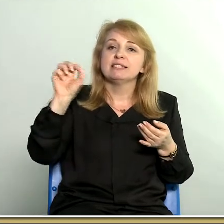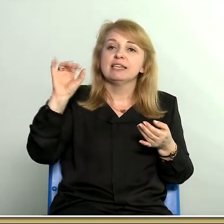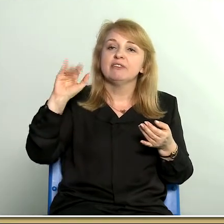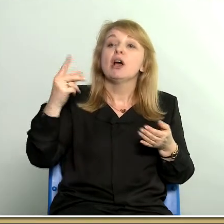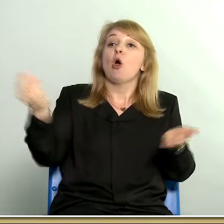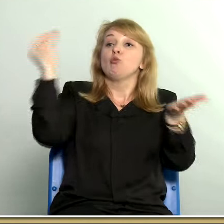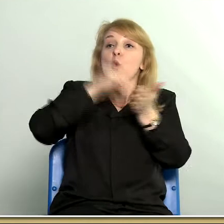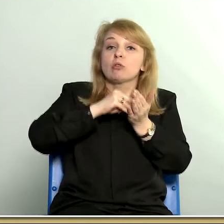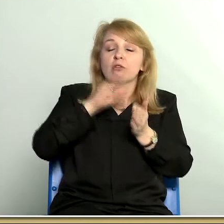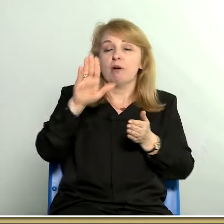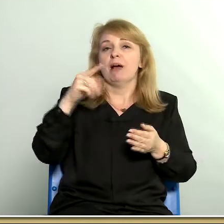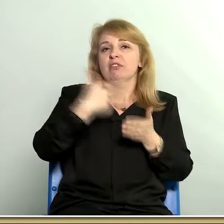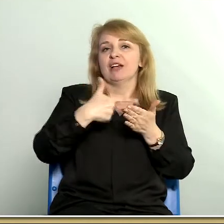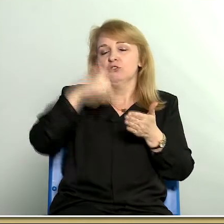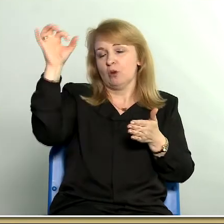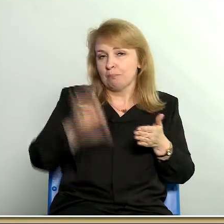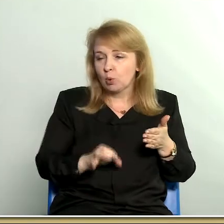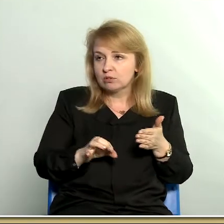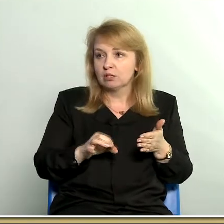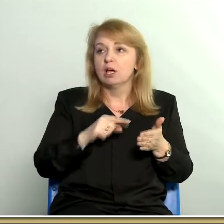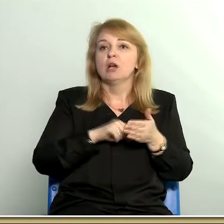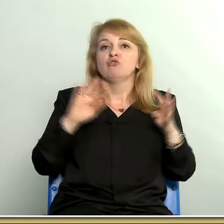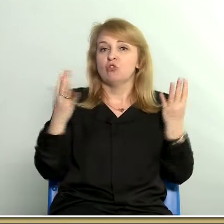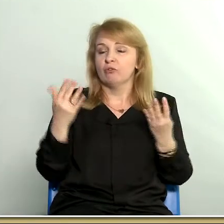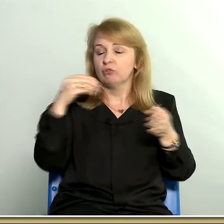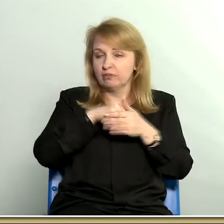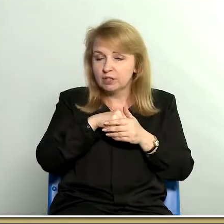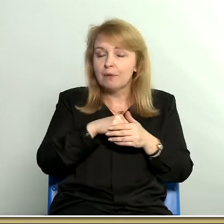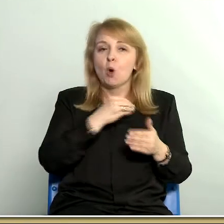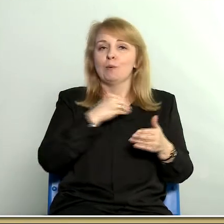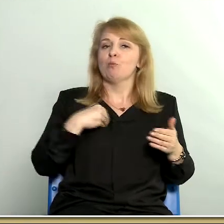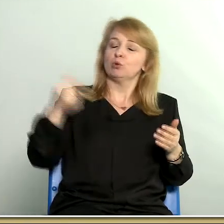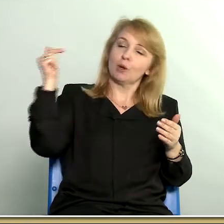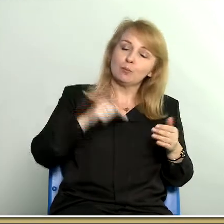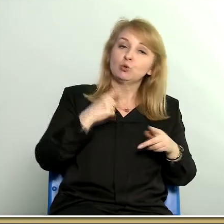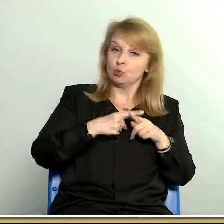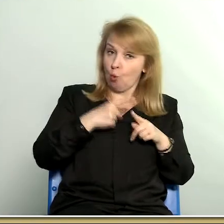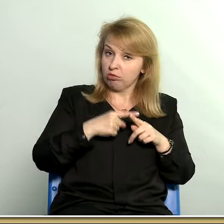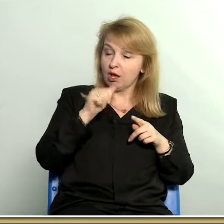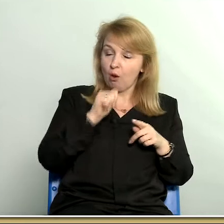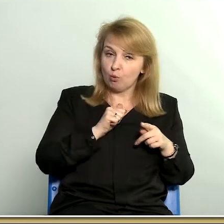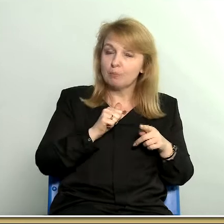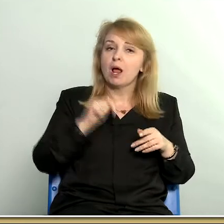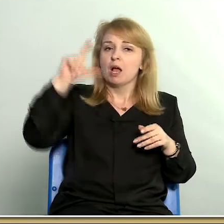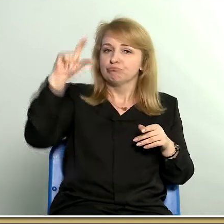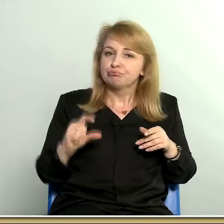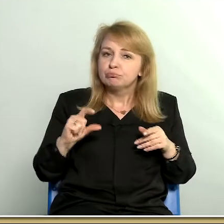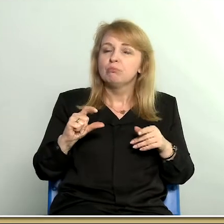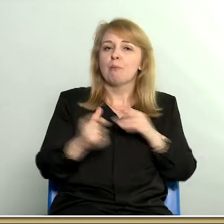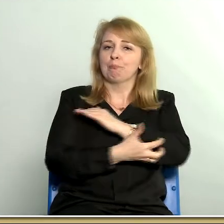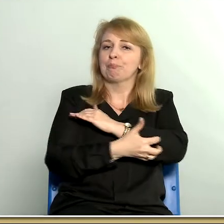ustanowione 20% na celu dziewiątym, gdyż Polska musi jako kraj członkowski zmniejszyć ubóstwo